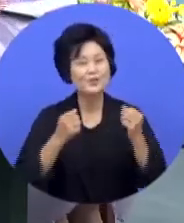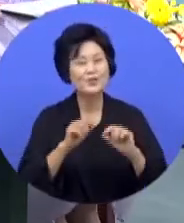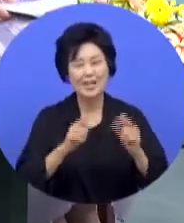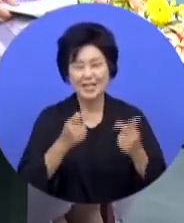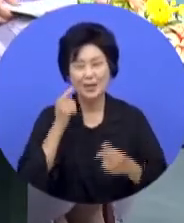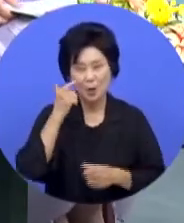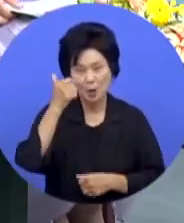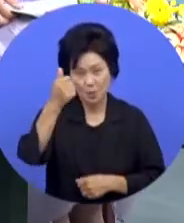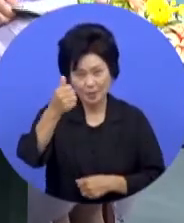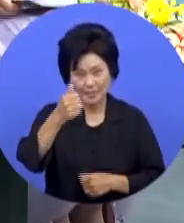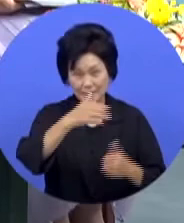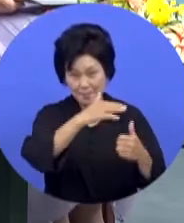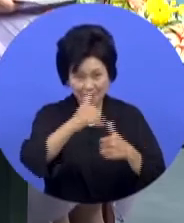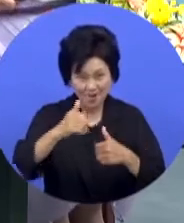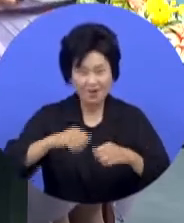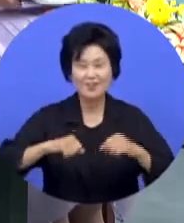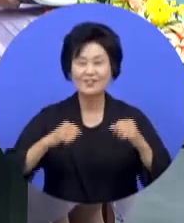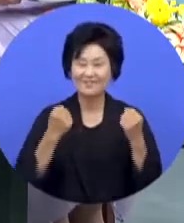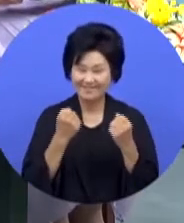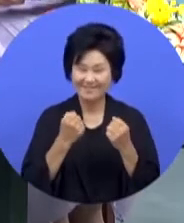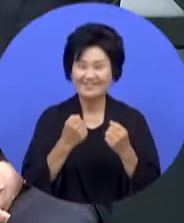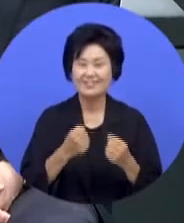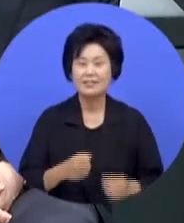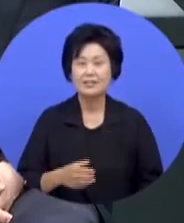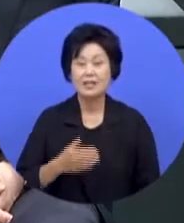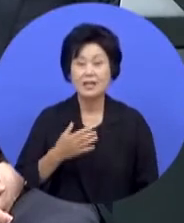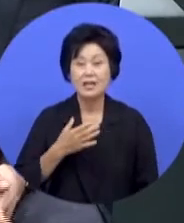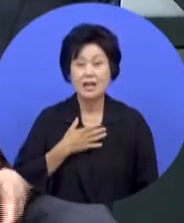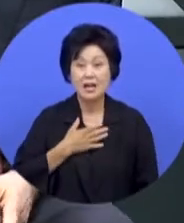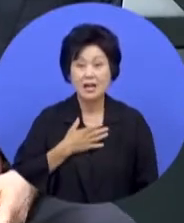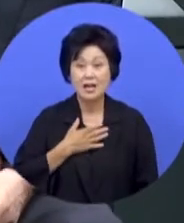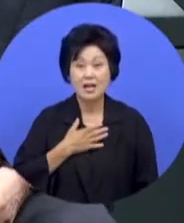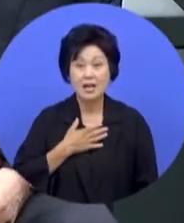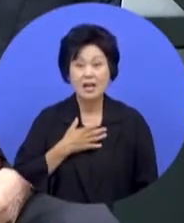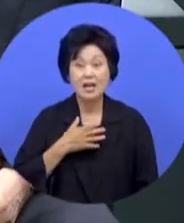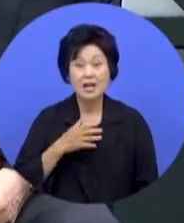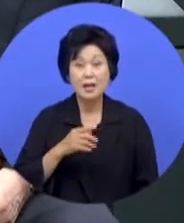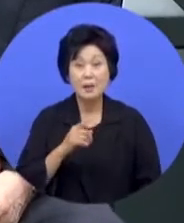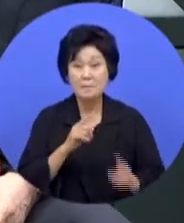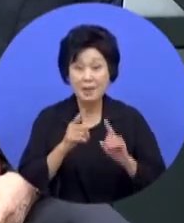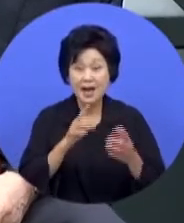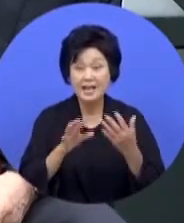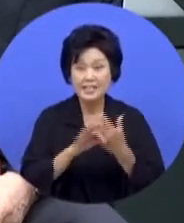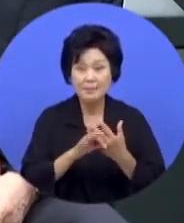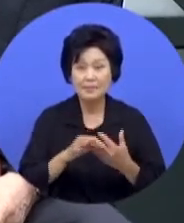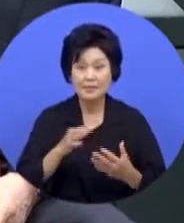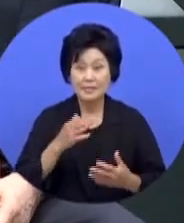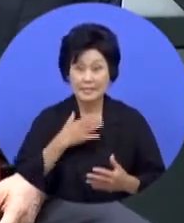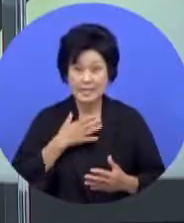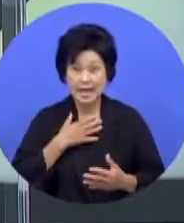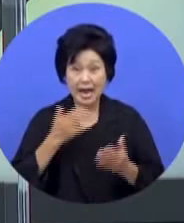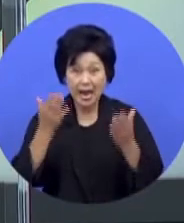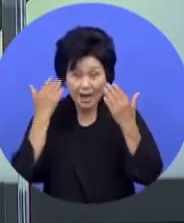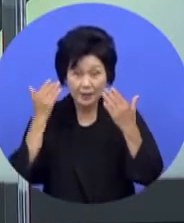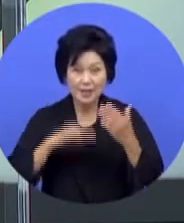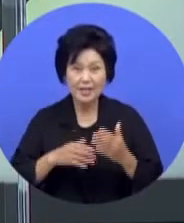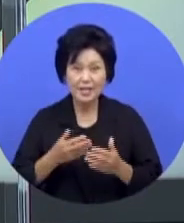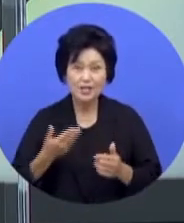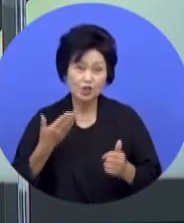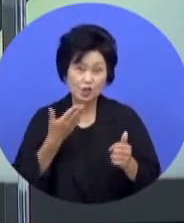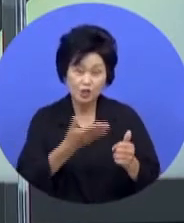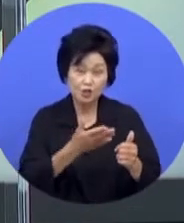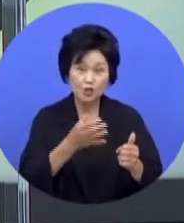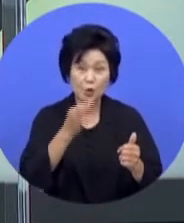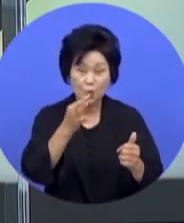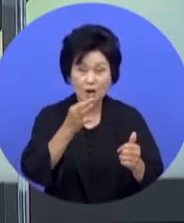네. 저희가 주는 월급보다도 네 배를 더 받았다고 그래요. 네 시간만 일하도. 네 시간만 일해도. 예, 근데 저희 학교 와서는